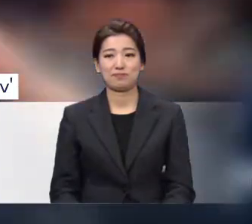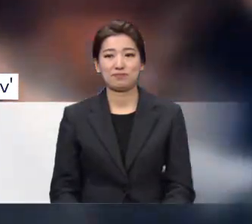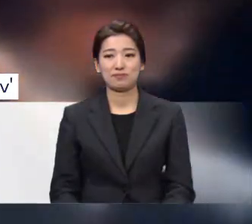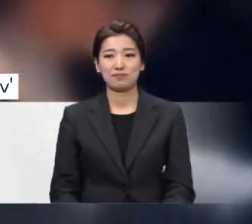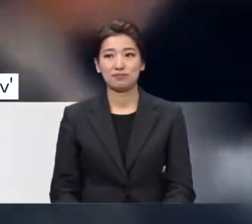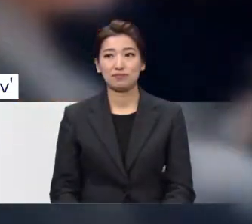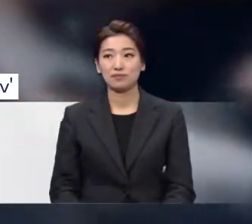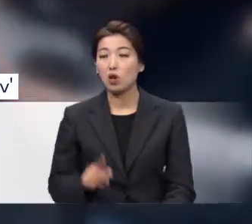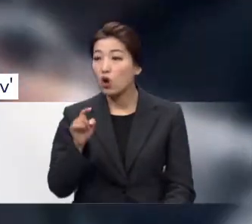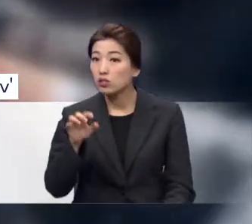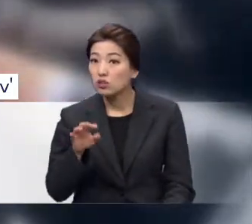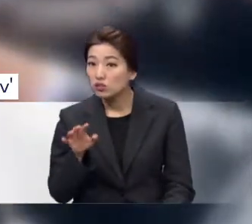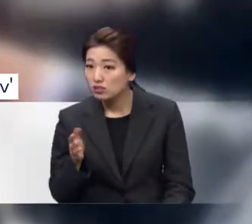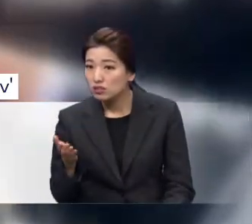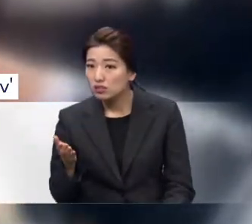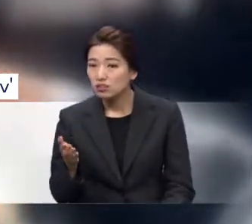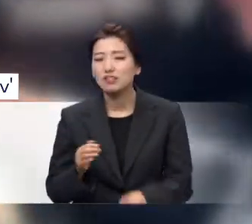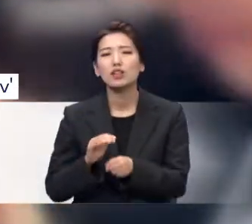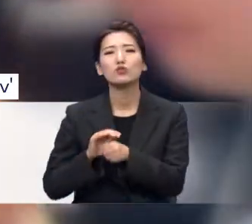찍겠습니다